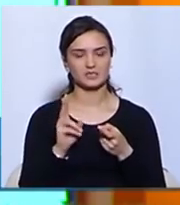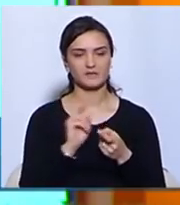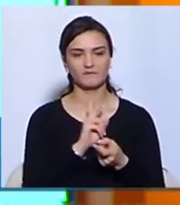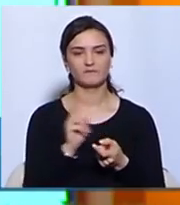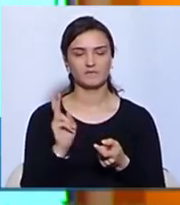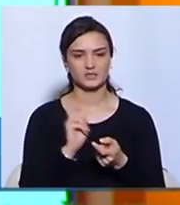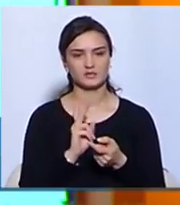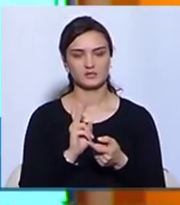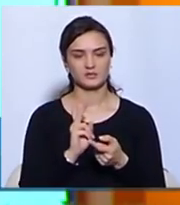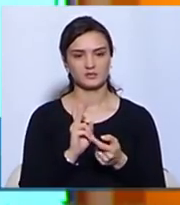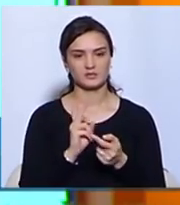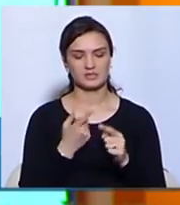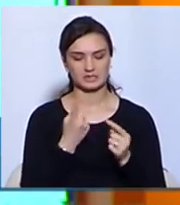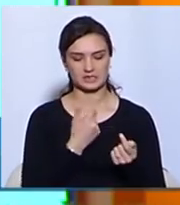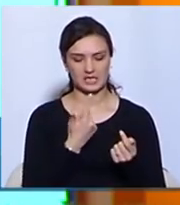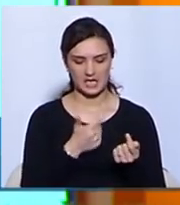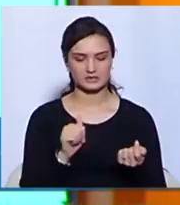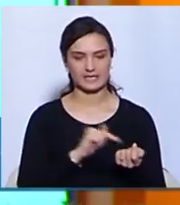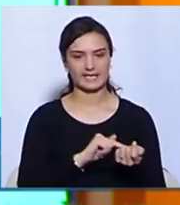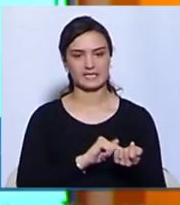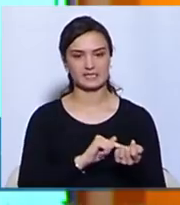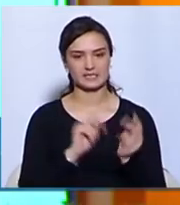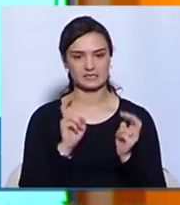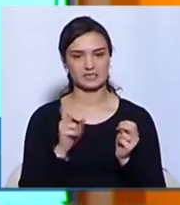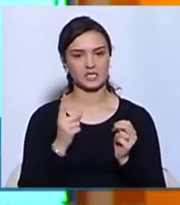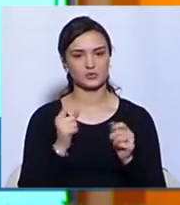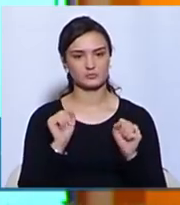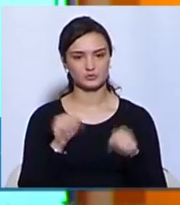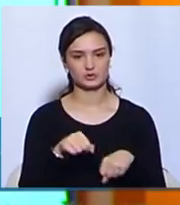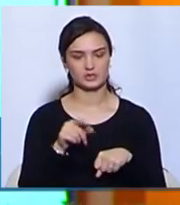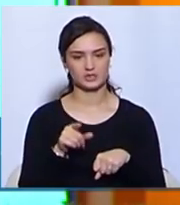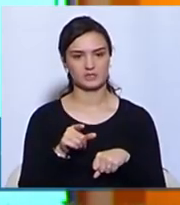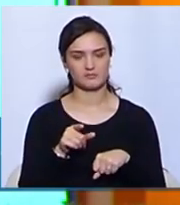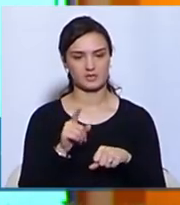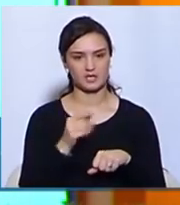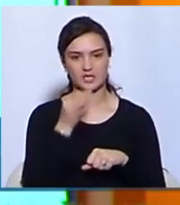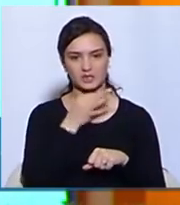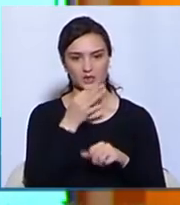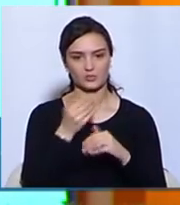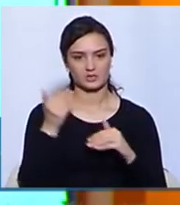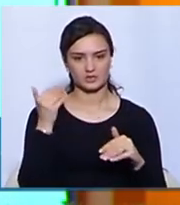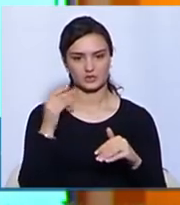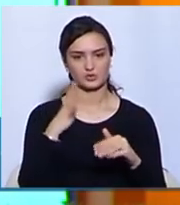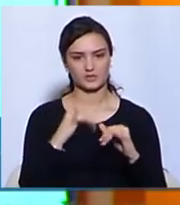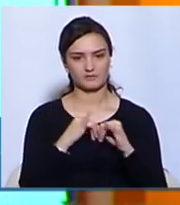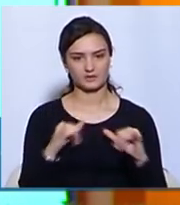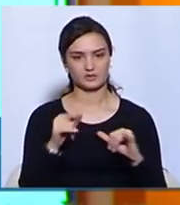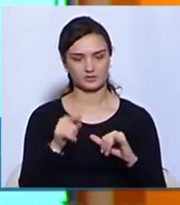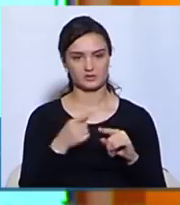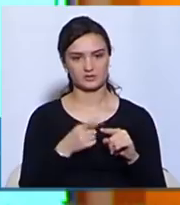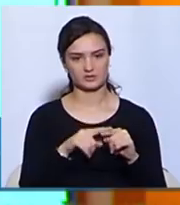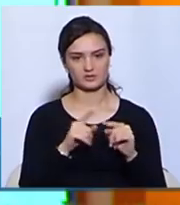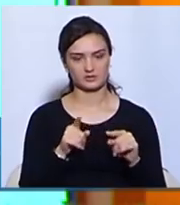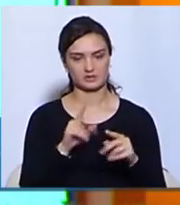გარდა გენეტიკური წინასწარ განწყობისა, რატომ შეიძლება ადრეულ ასაკში განვითარდეს ეს განლევა,